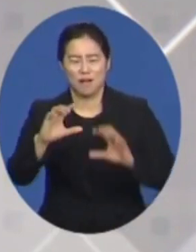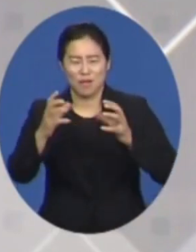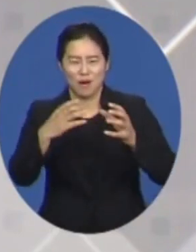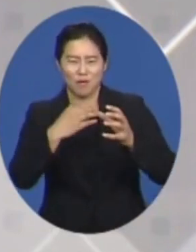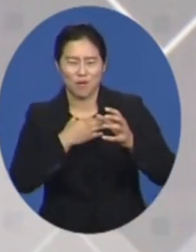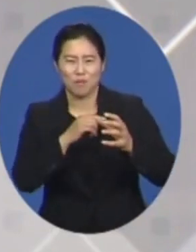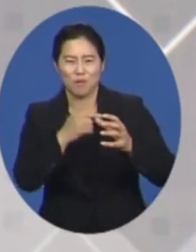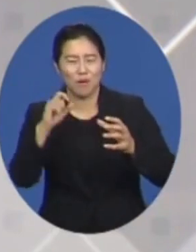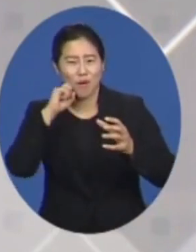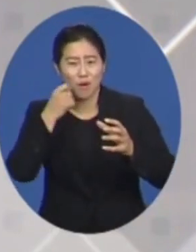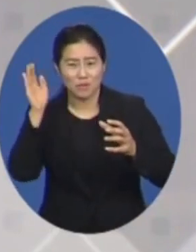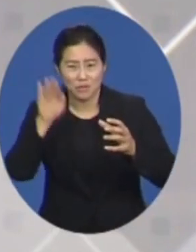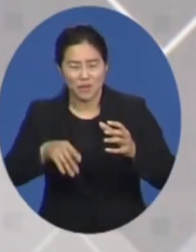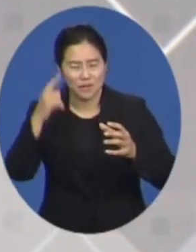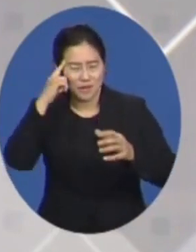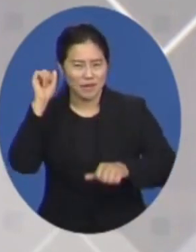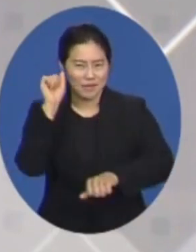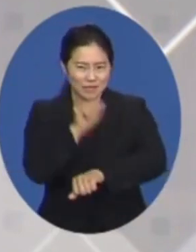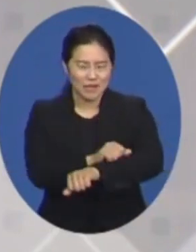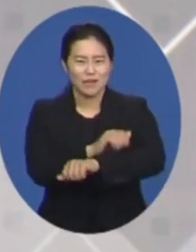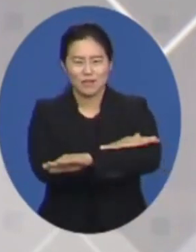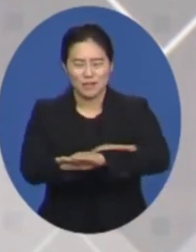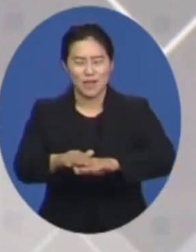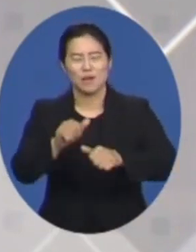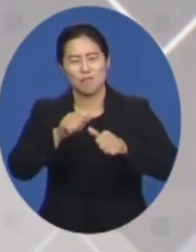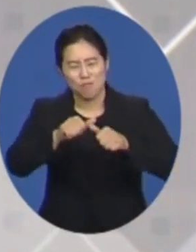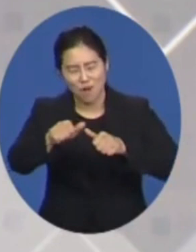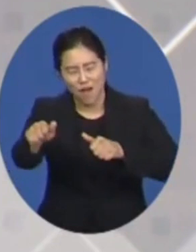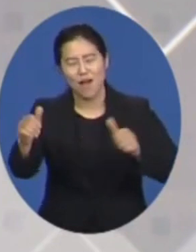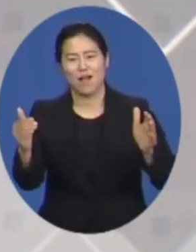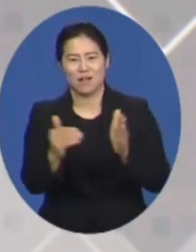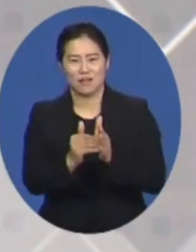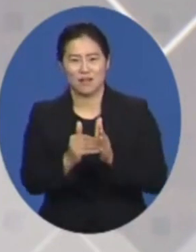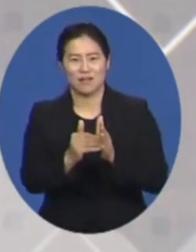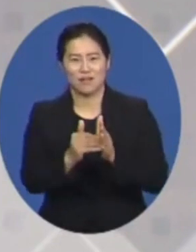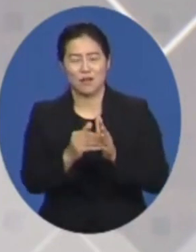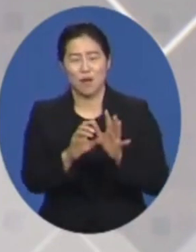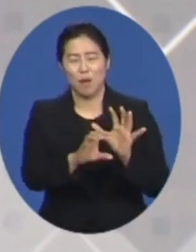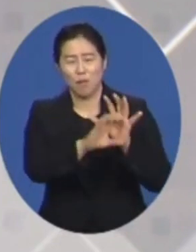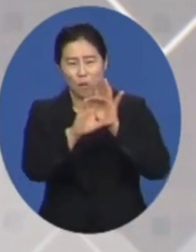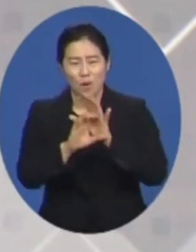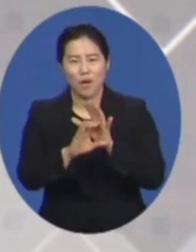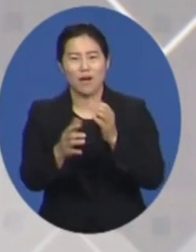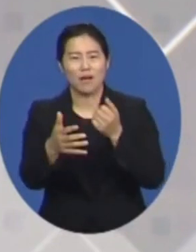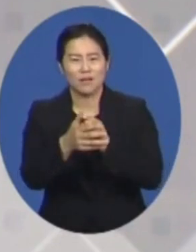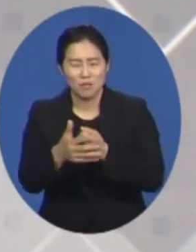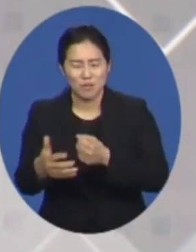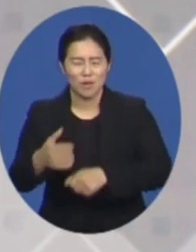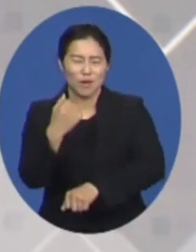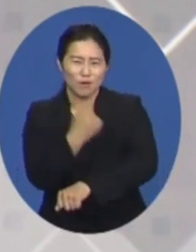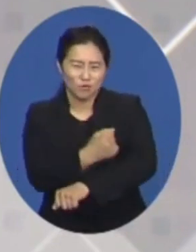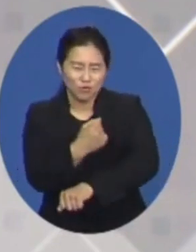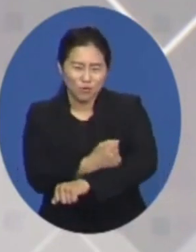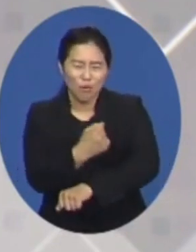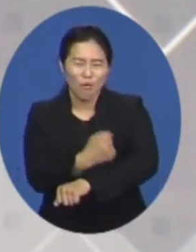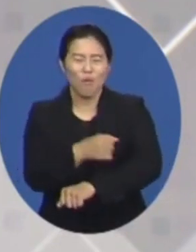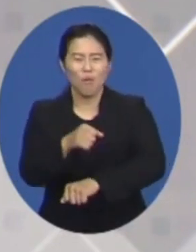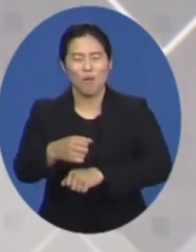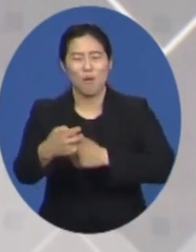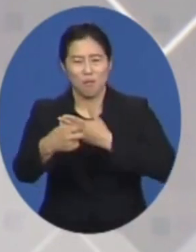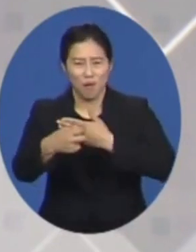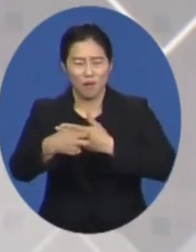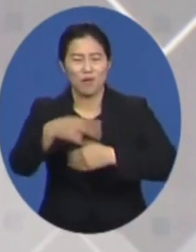협의하고 슬기롭게 극복해 왔습니다 점검 후 원 폐렴으로 헌신적으로 투쟁 해주시고